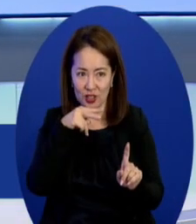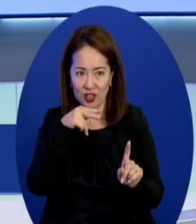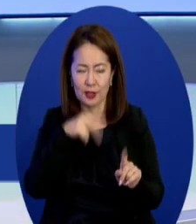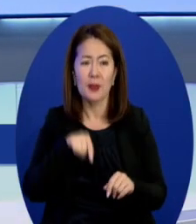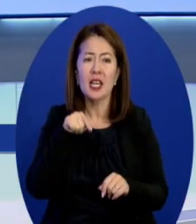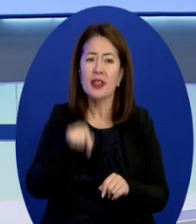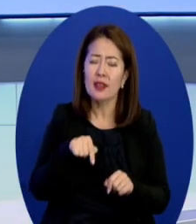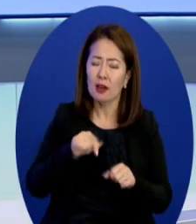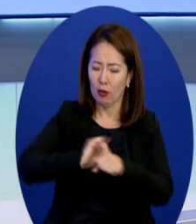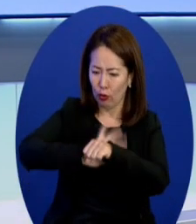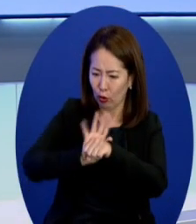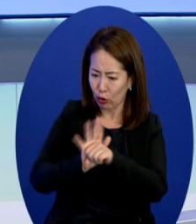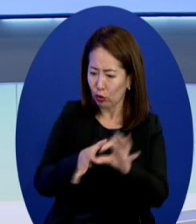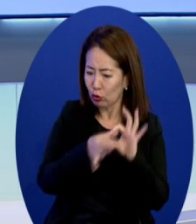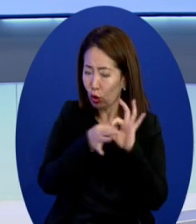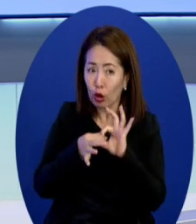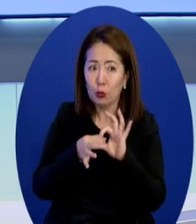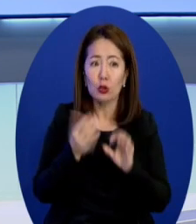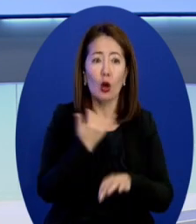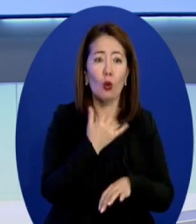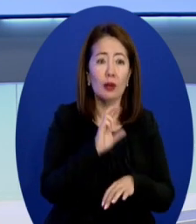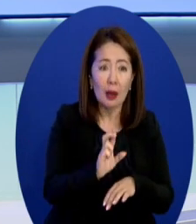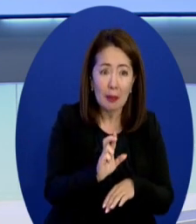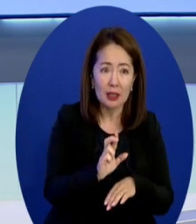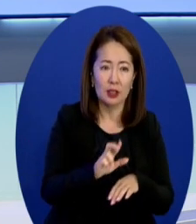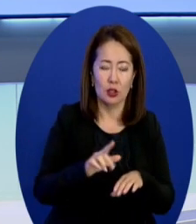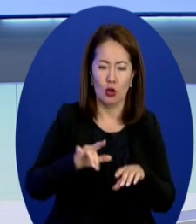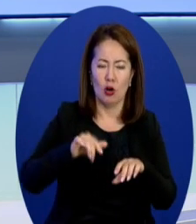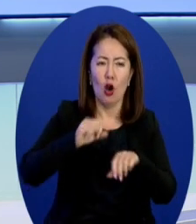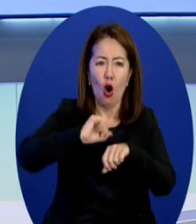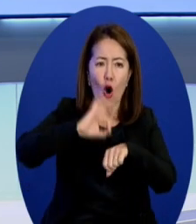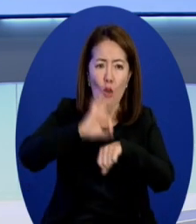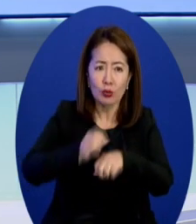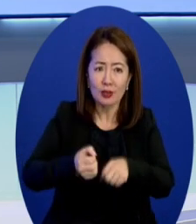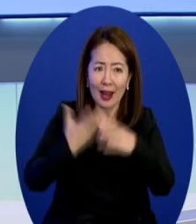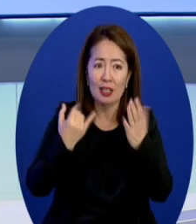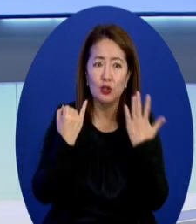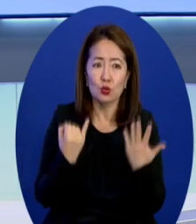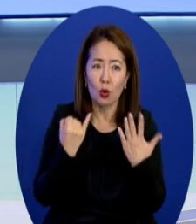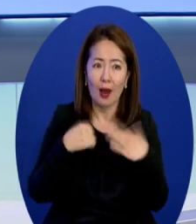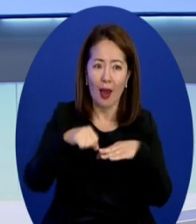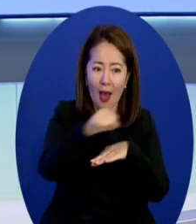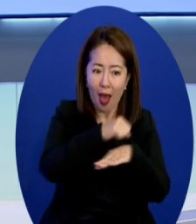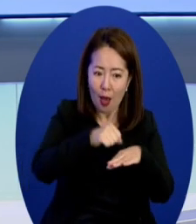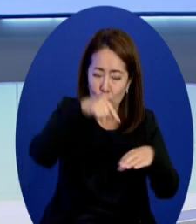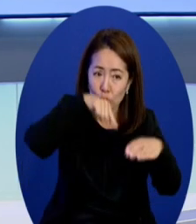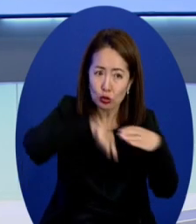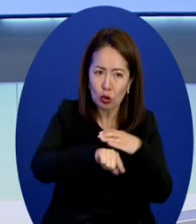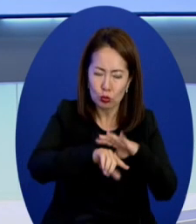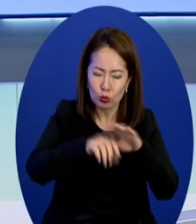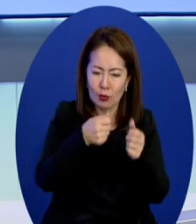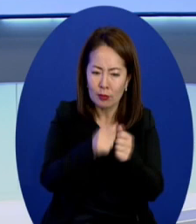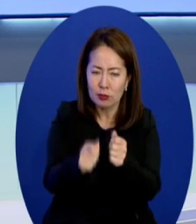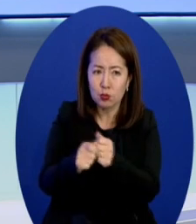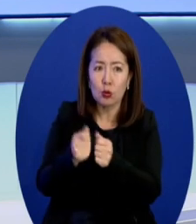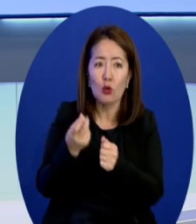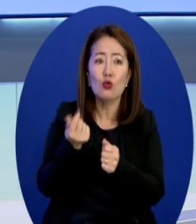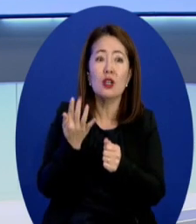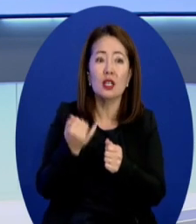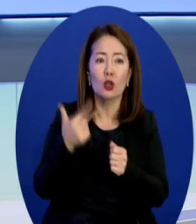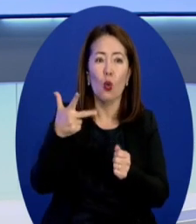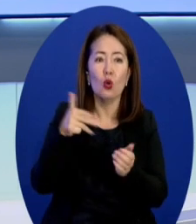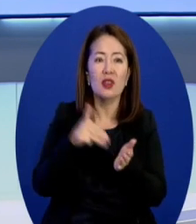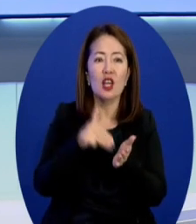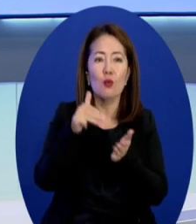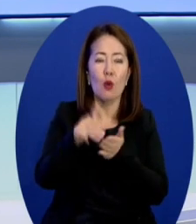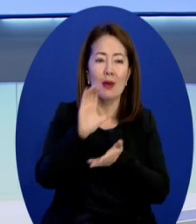нөхцөл байдлаа холбогдуулан Улаанбаатар болон Голом түүхийн 6 аймагт засгийн газрын нөөц сангаас нийт 3 тэрбум төгрөгийн санхүүгийн дэмжлэгийг